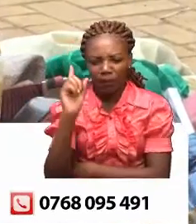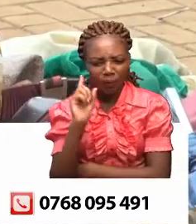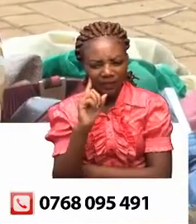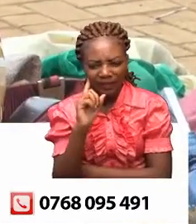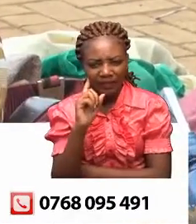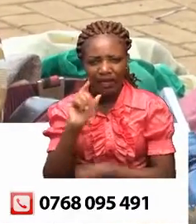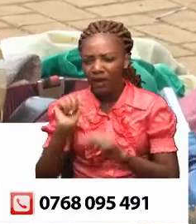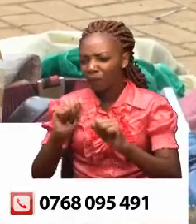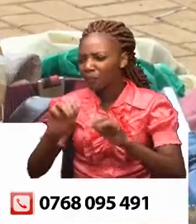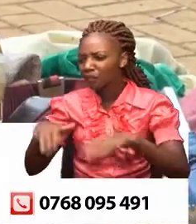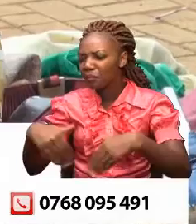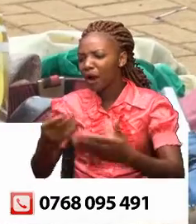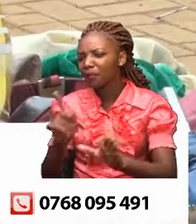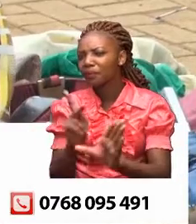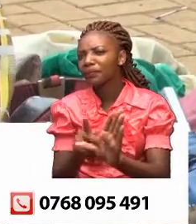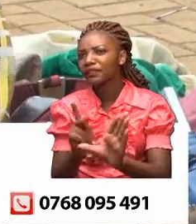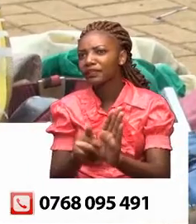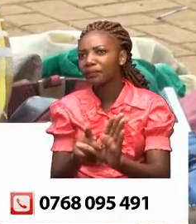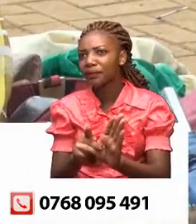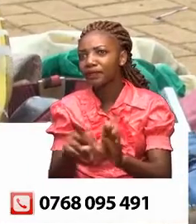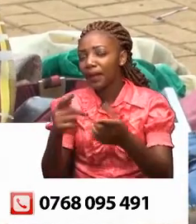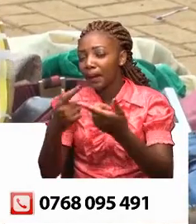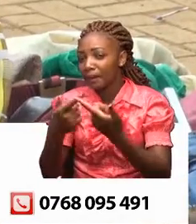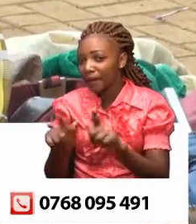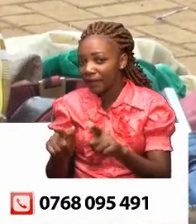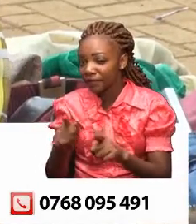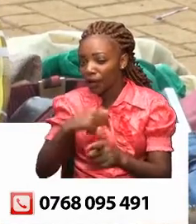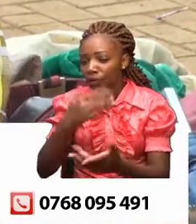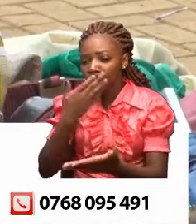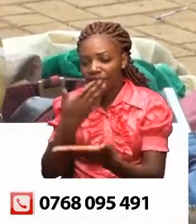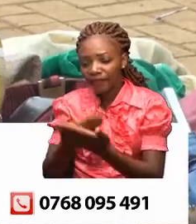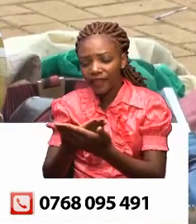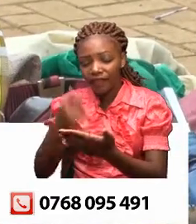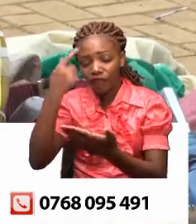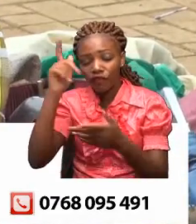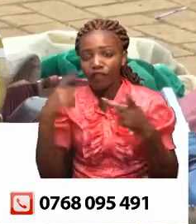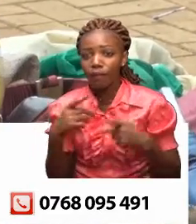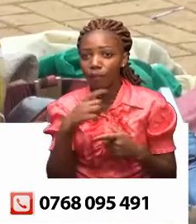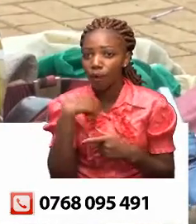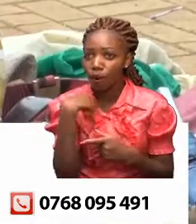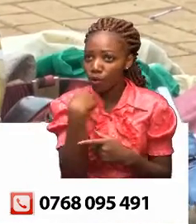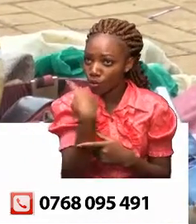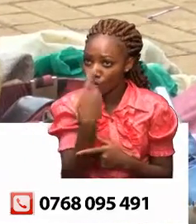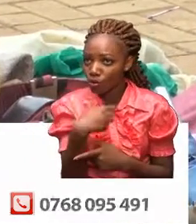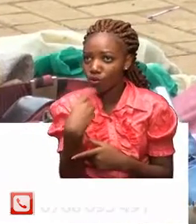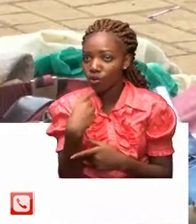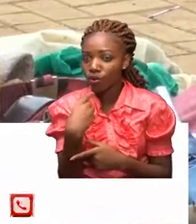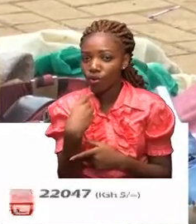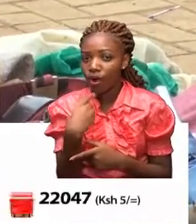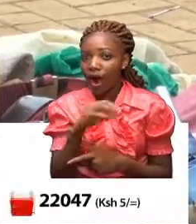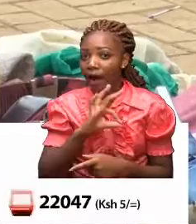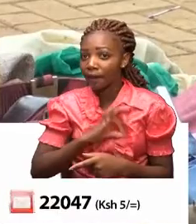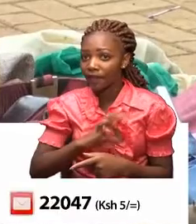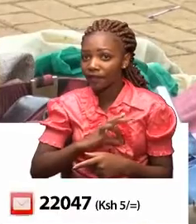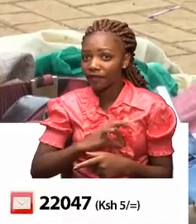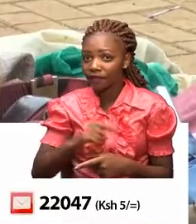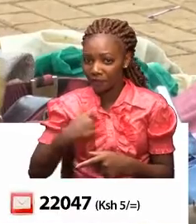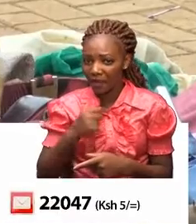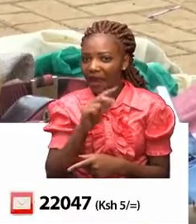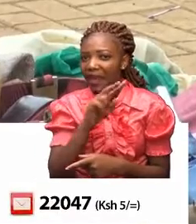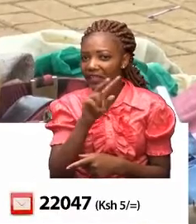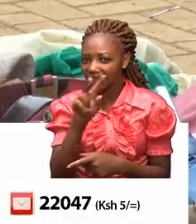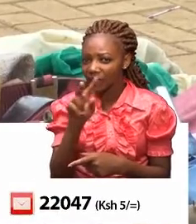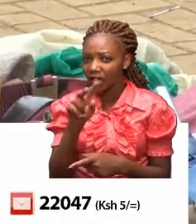wataweza kufikia mambo hayo, lakini tunashukuru kwa wale ambao wameweza kufikiwa, naona wamesaidika.